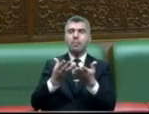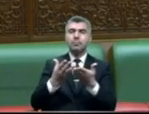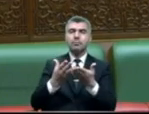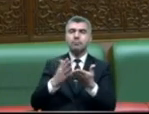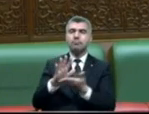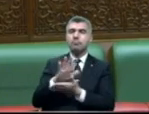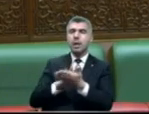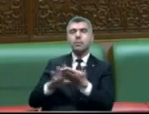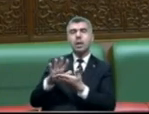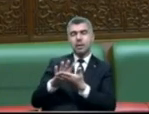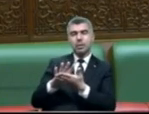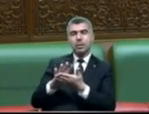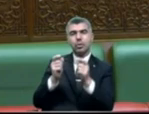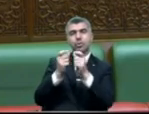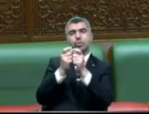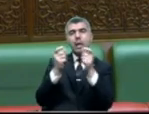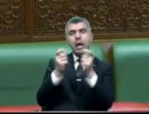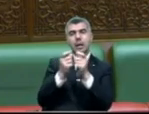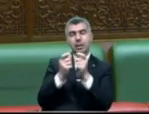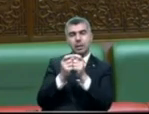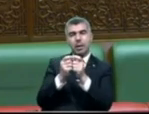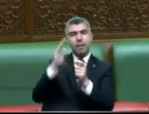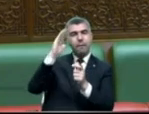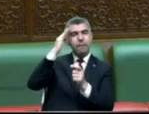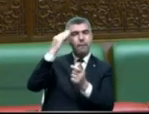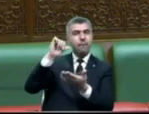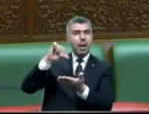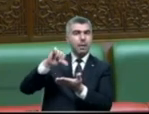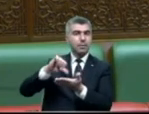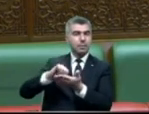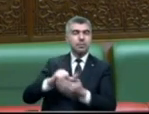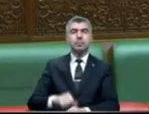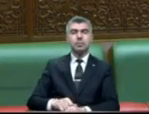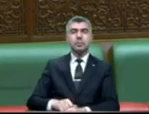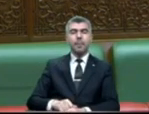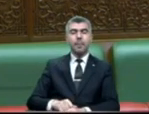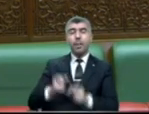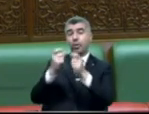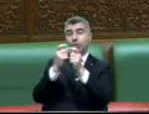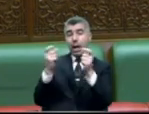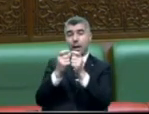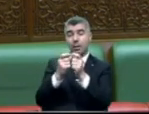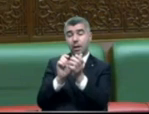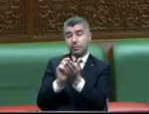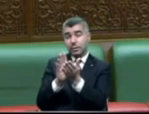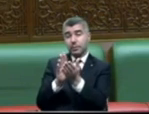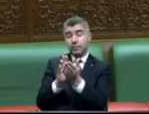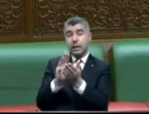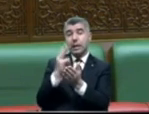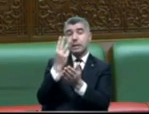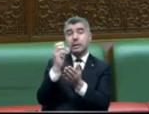مستخدمي ومستخدمات شركة فيداسو بجهة فاس، قامت الشركة بطرد 300